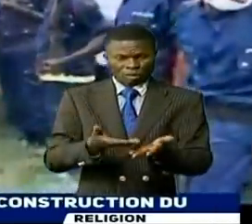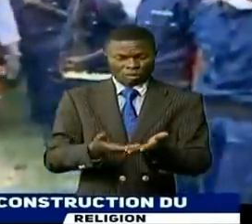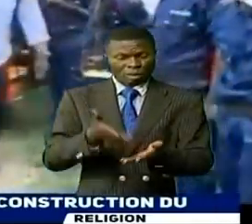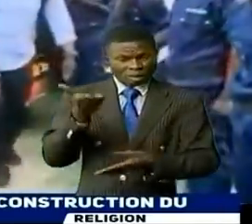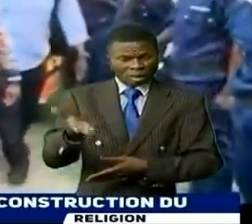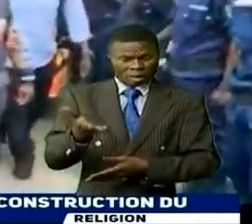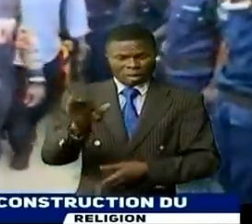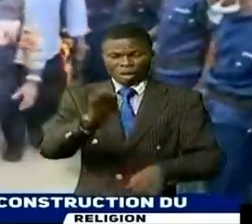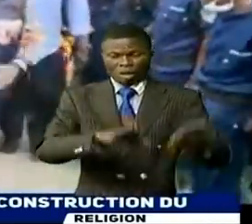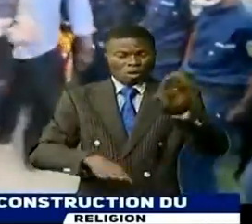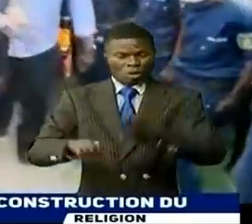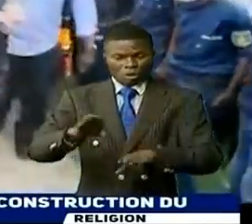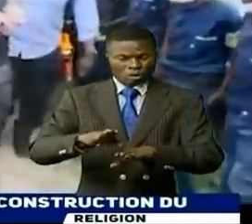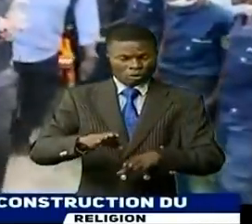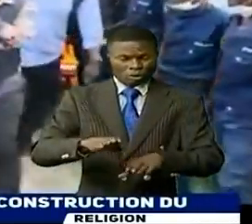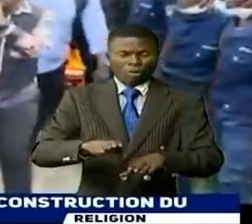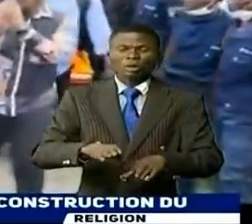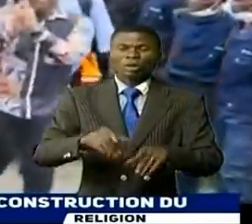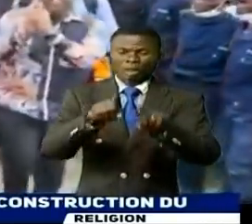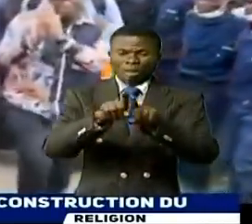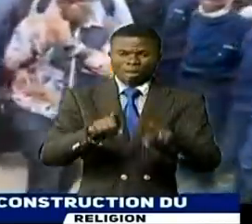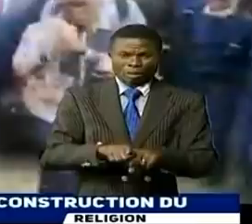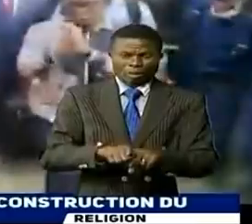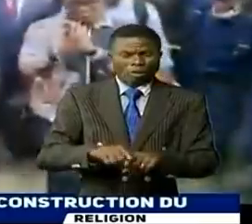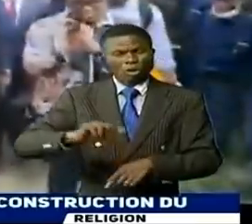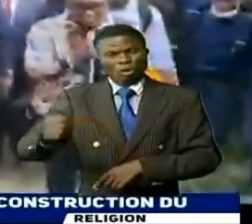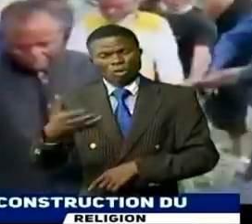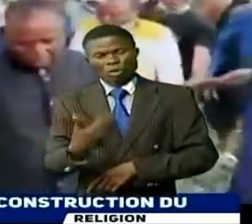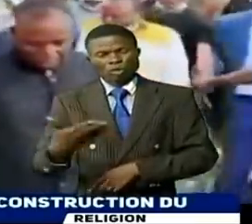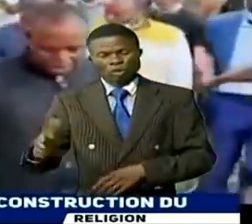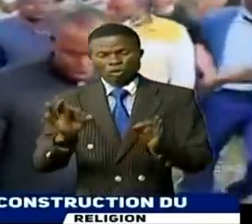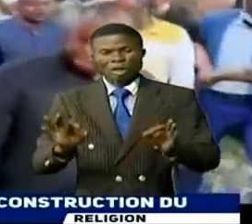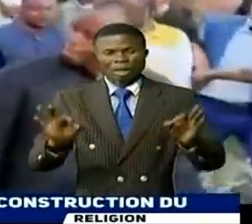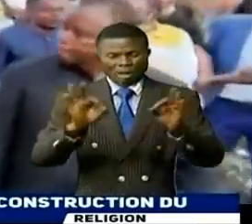un mausolée, une auberge et d'autres infrastructures de base.